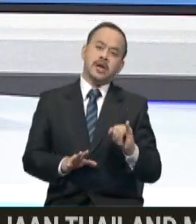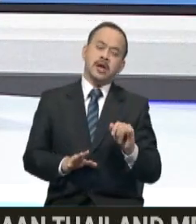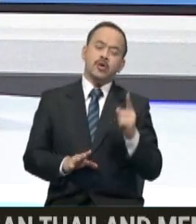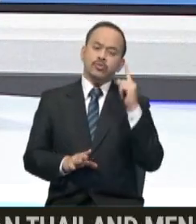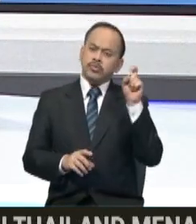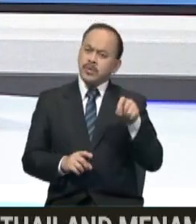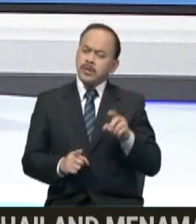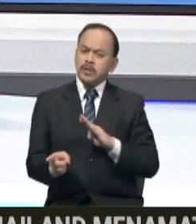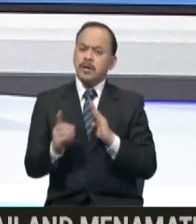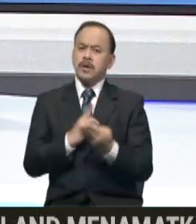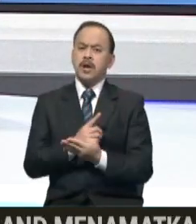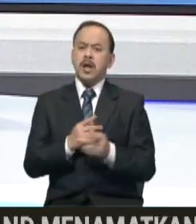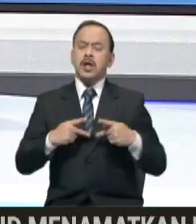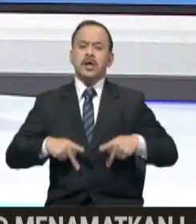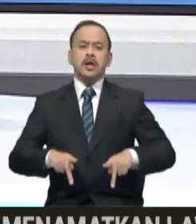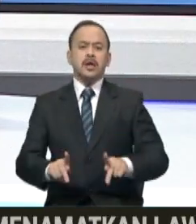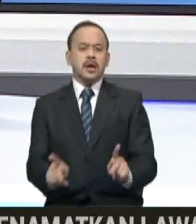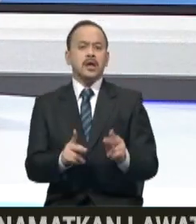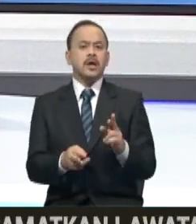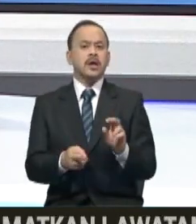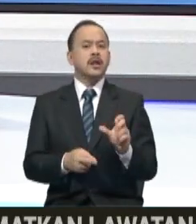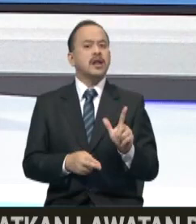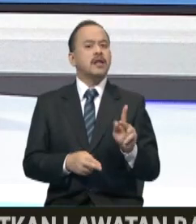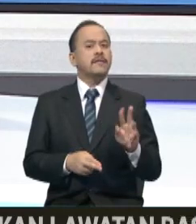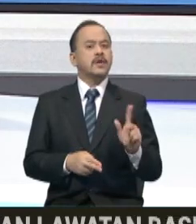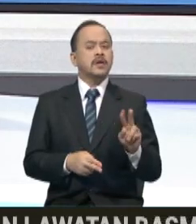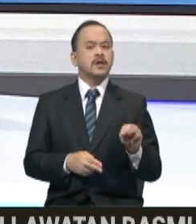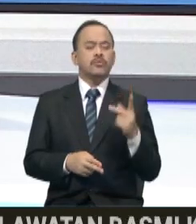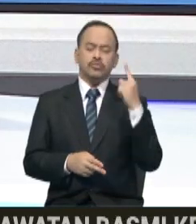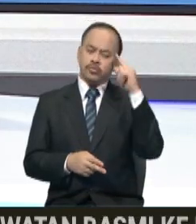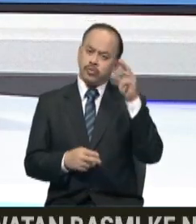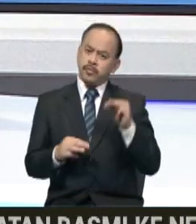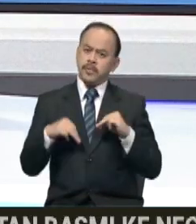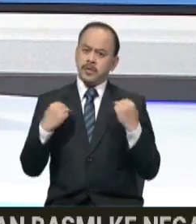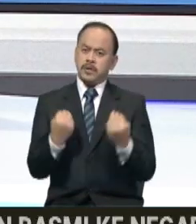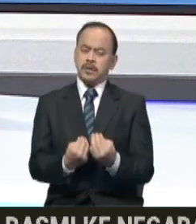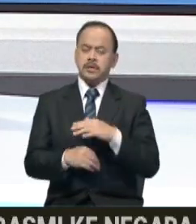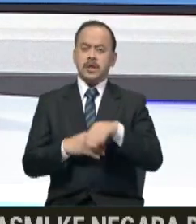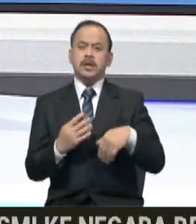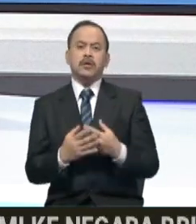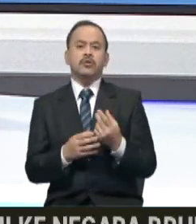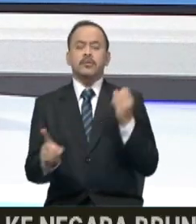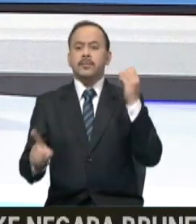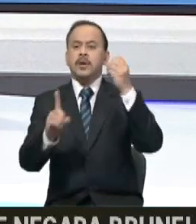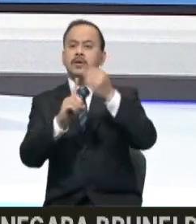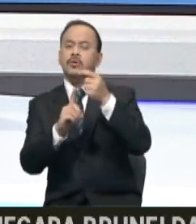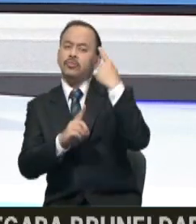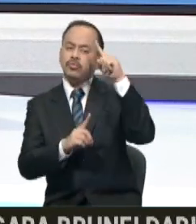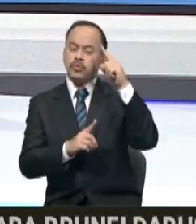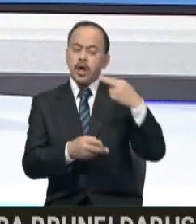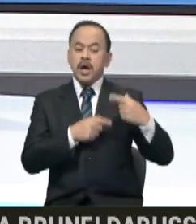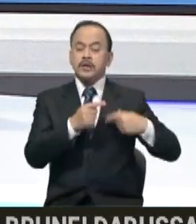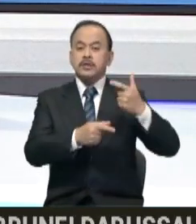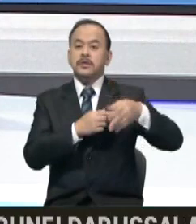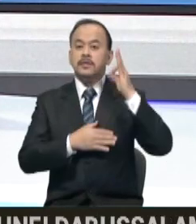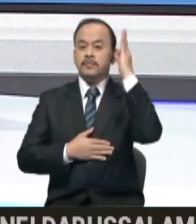dan warisan kekal relevan dan mampan kepada komuniti dengan komunikasi berkesan dan strategi terutama bagi generasi masa